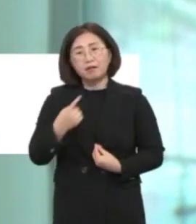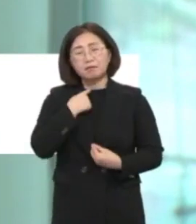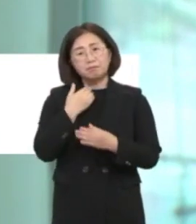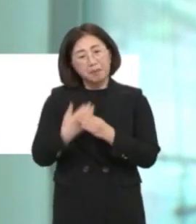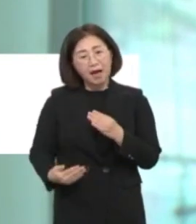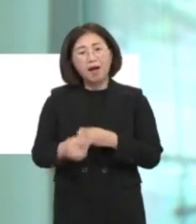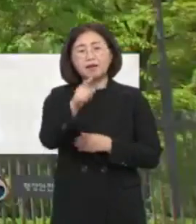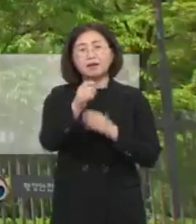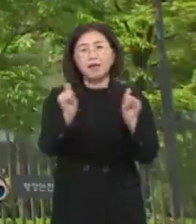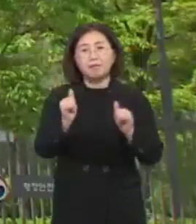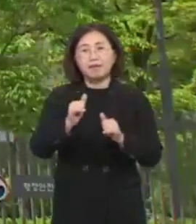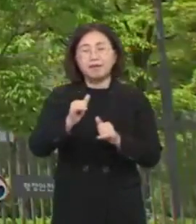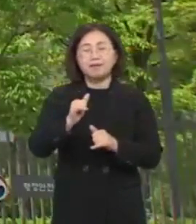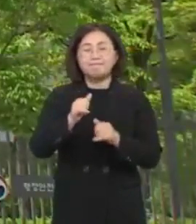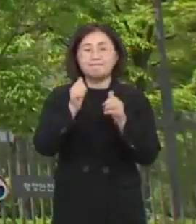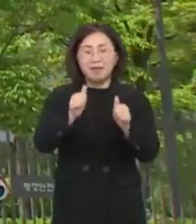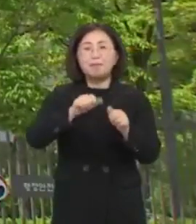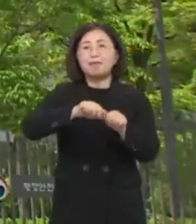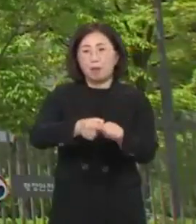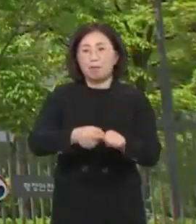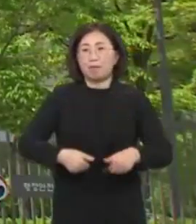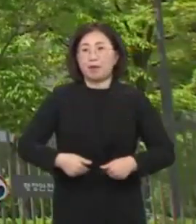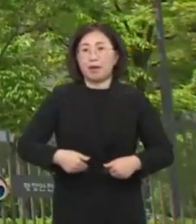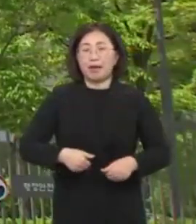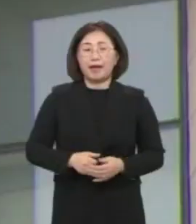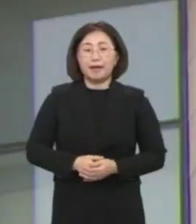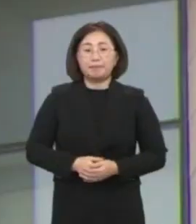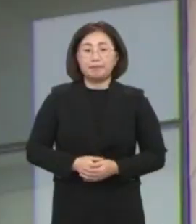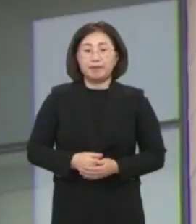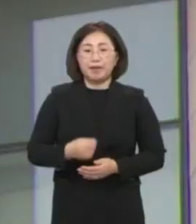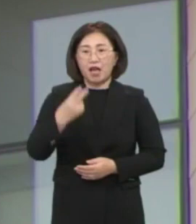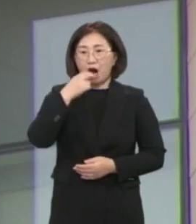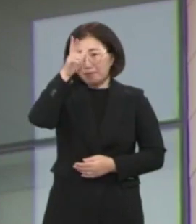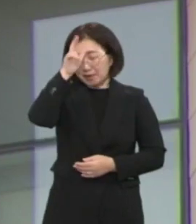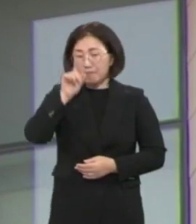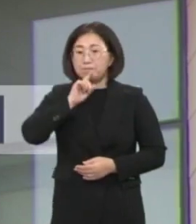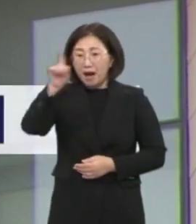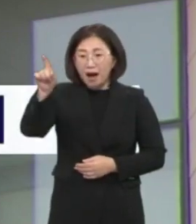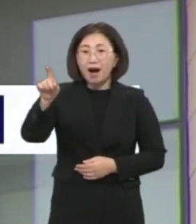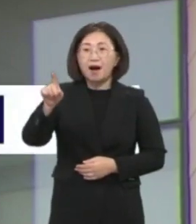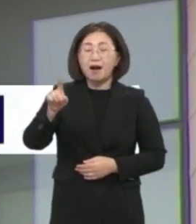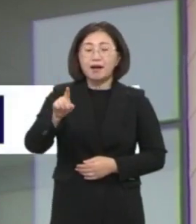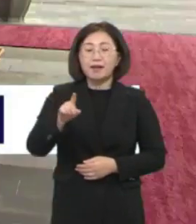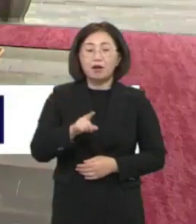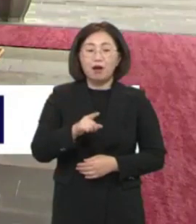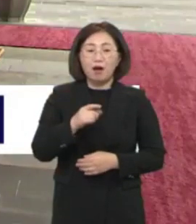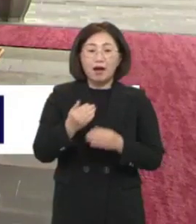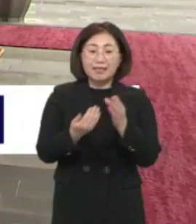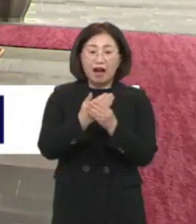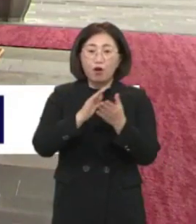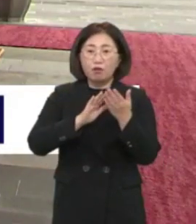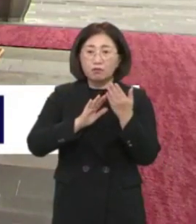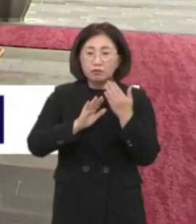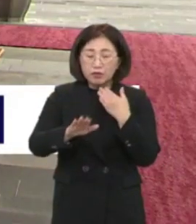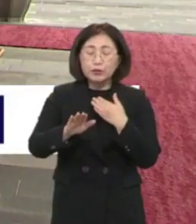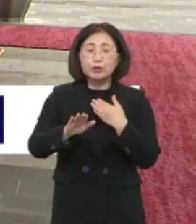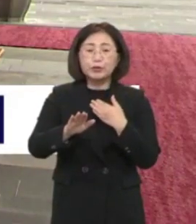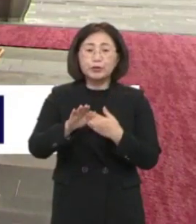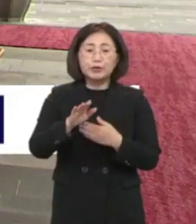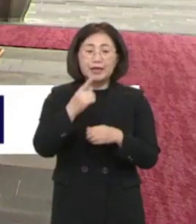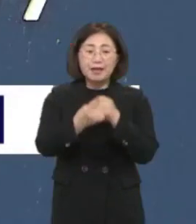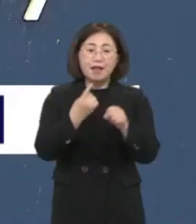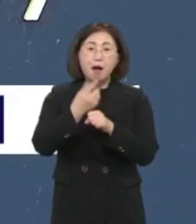필요하다 생각합니다. 경찰의 사건 송치 사실이 알려지면서 사건 발생 이후 20개월 넘게 수사기관에 고발 조치하지